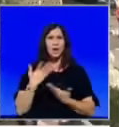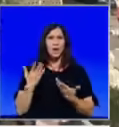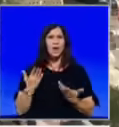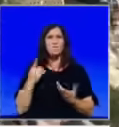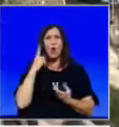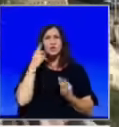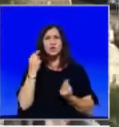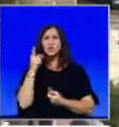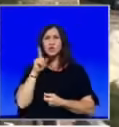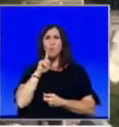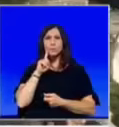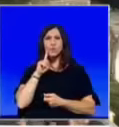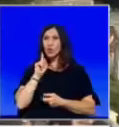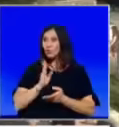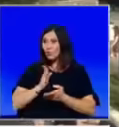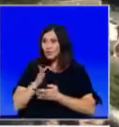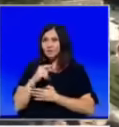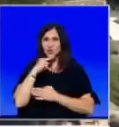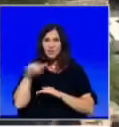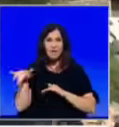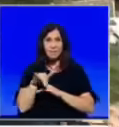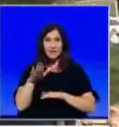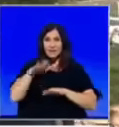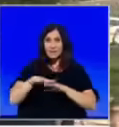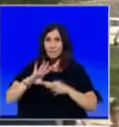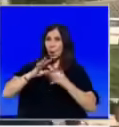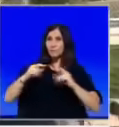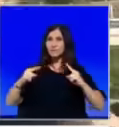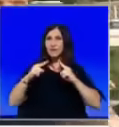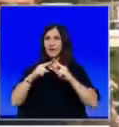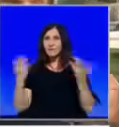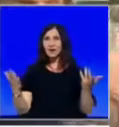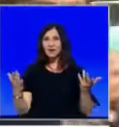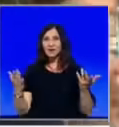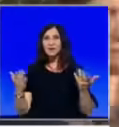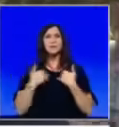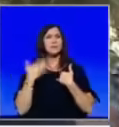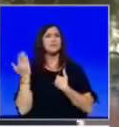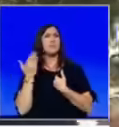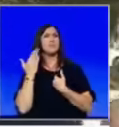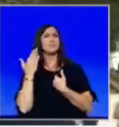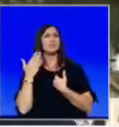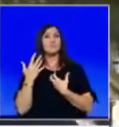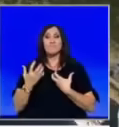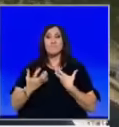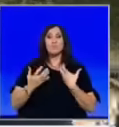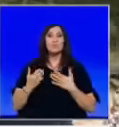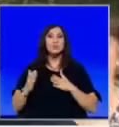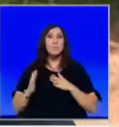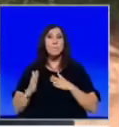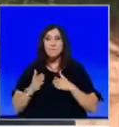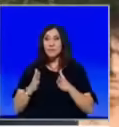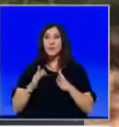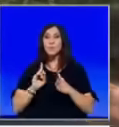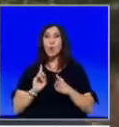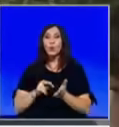едно момче, което тръгва от Червен бряг да стъпи на олимпийския връх? Ами, за мен беше по-вълнуващ пътя, по който преминах